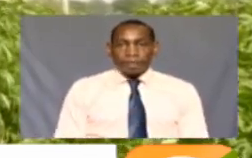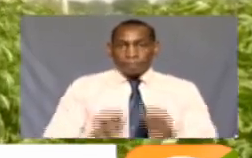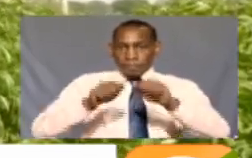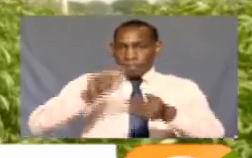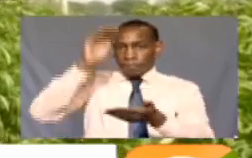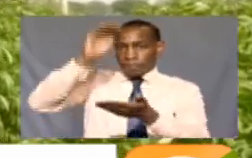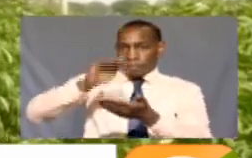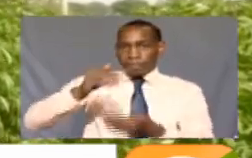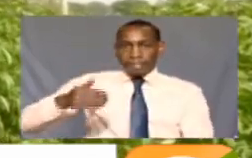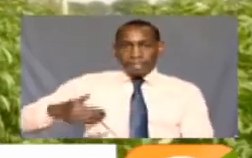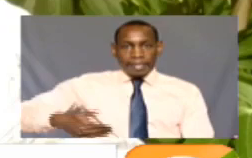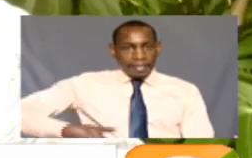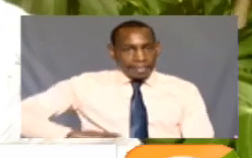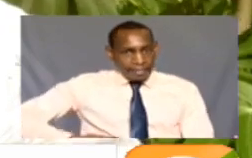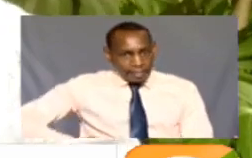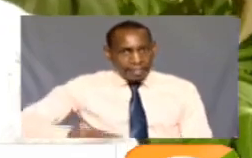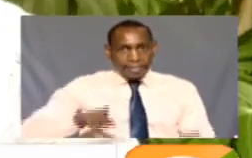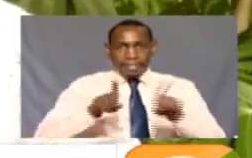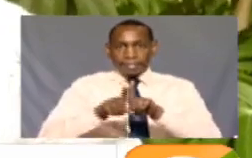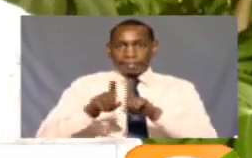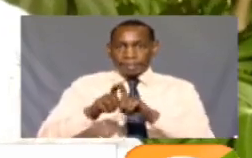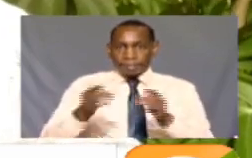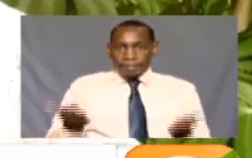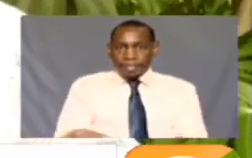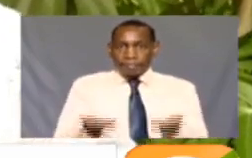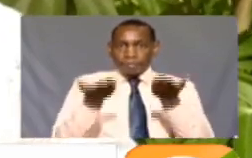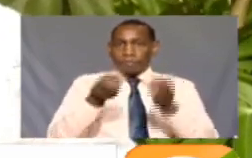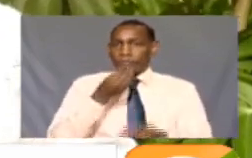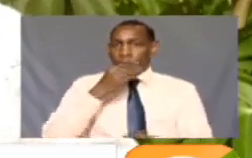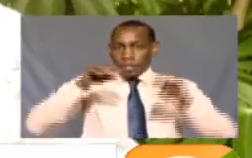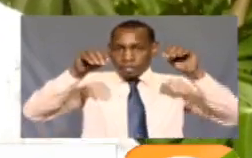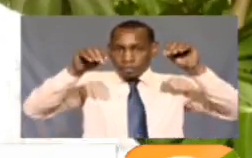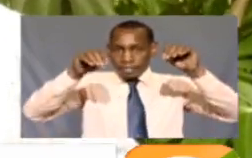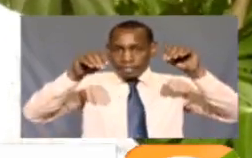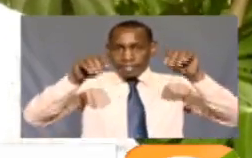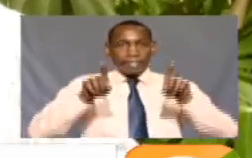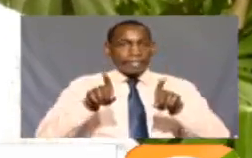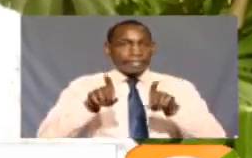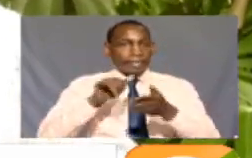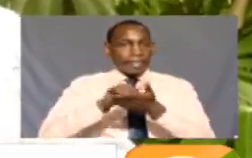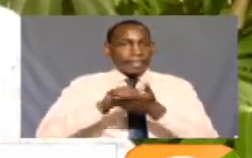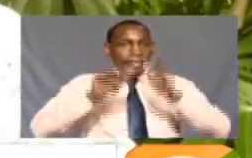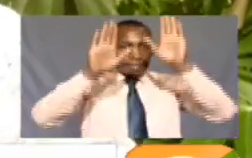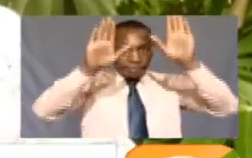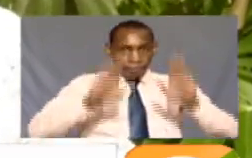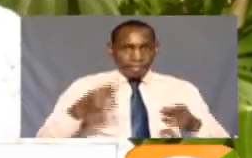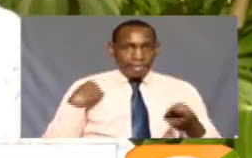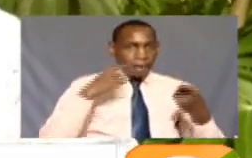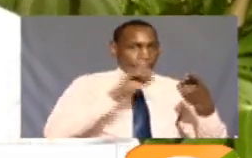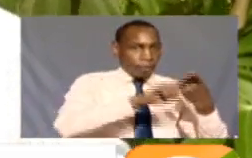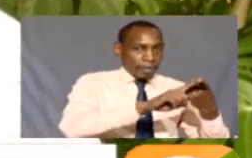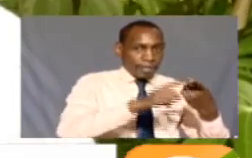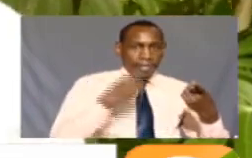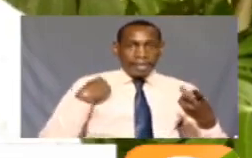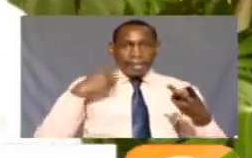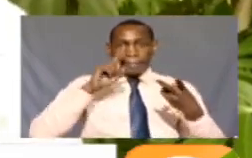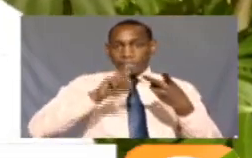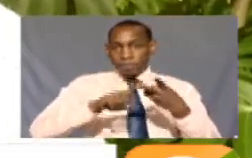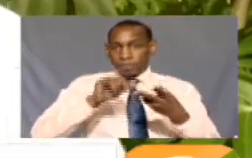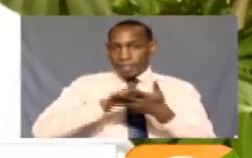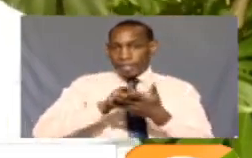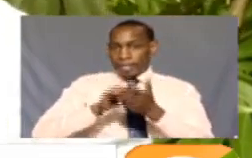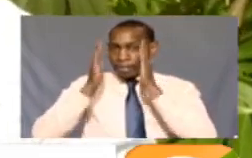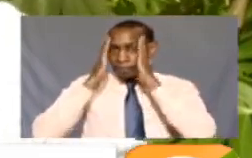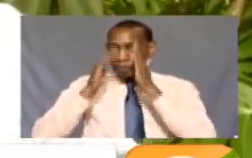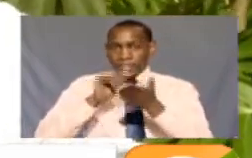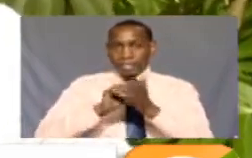njaa na kuweza kuimprove nutrition katika nyumba yake. Hiyo ndio kitu cha muhimu ya kwanza. Alafu ya pili ambayo tunaangalia ni